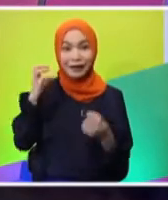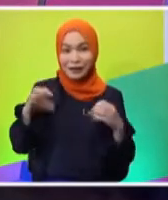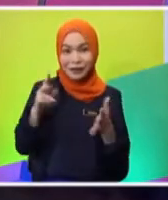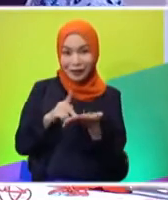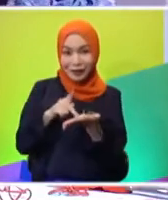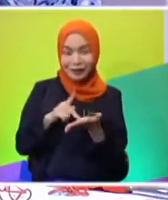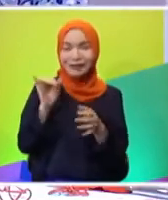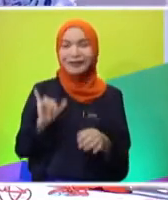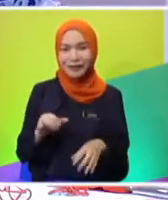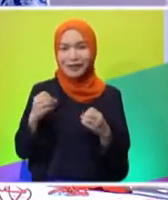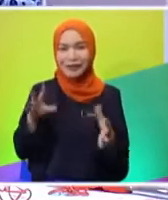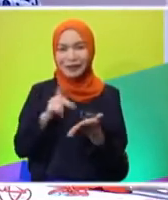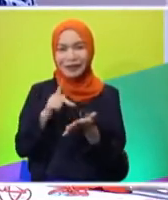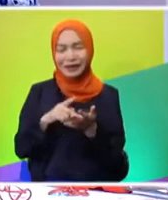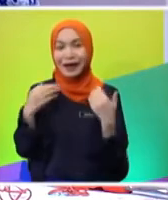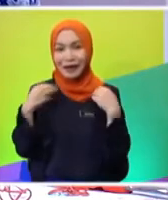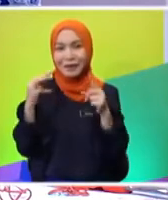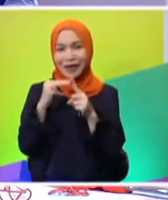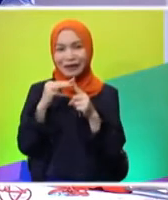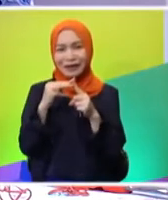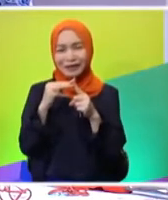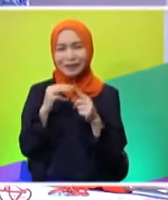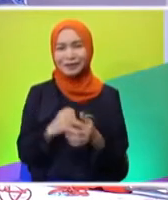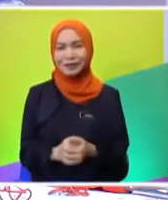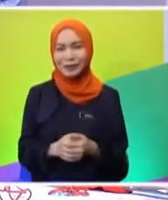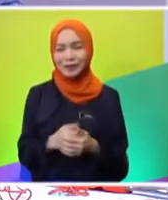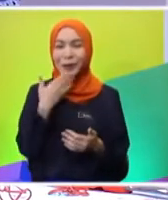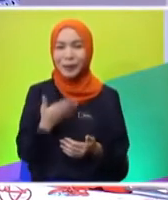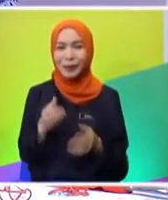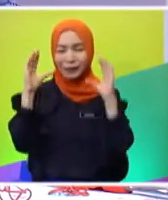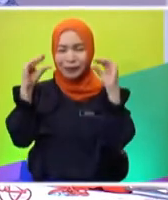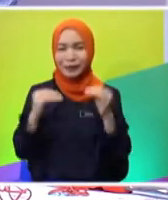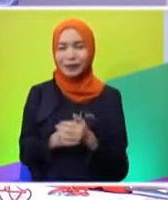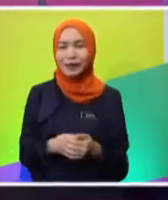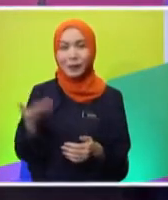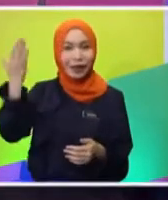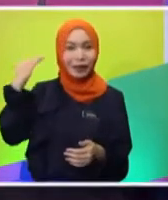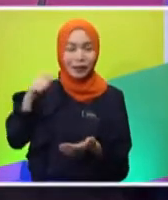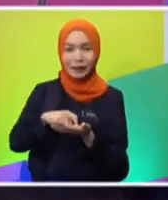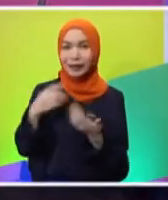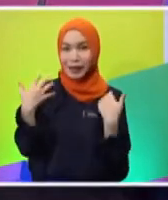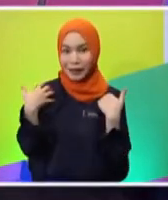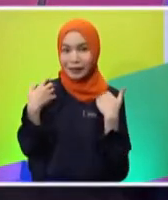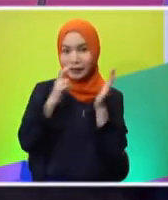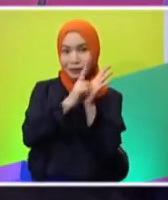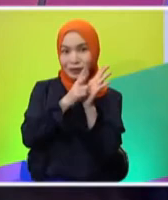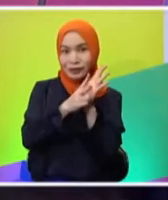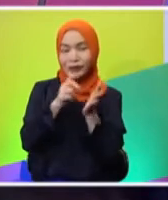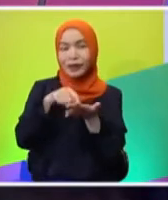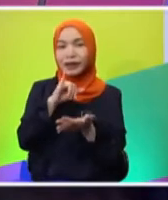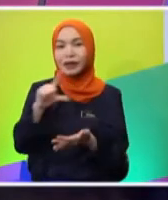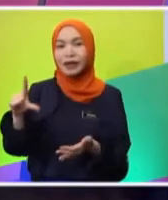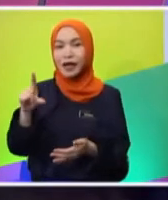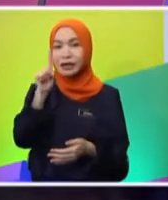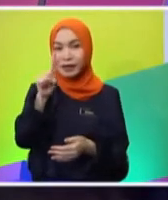pergi kepada jenis-jenis Arca kita akan aruco kepada slide belakang lainnya bye ini merupakan